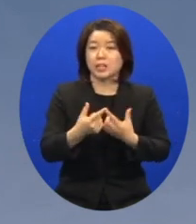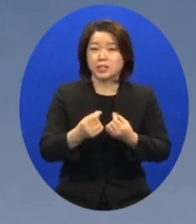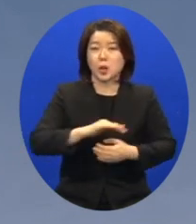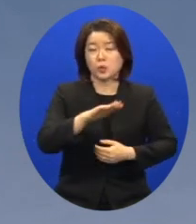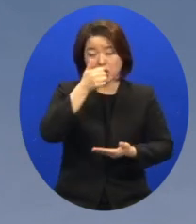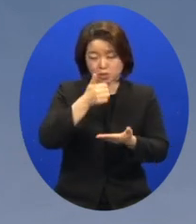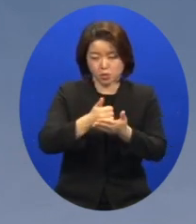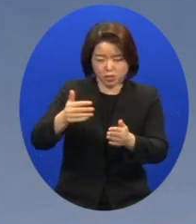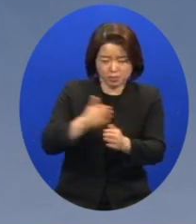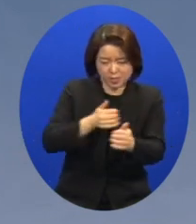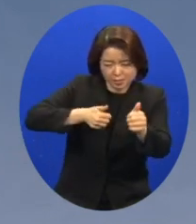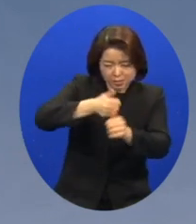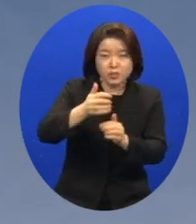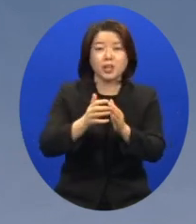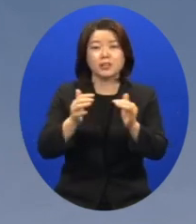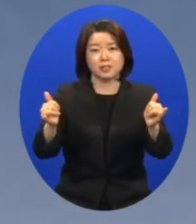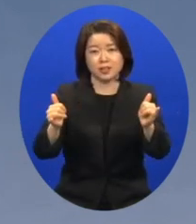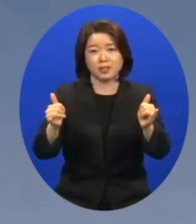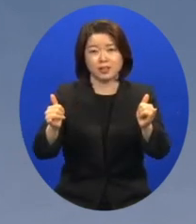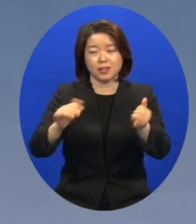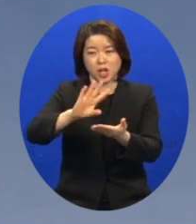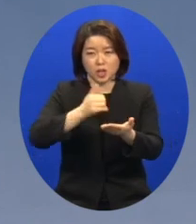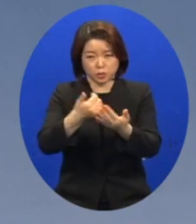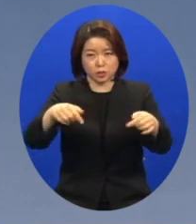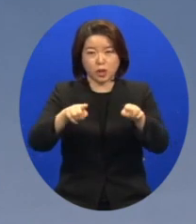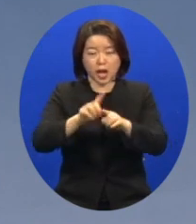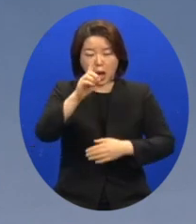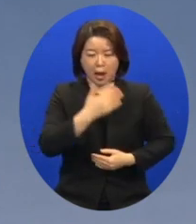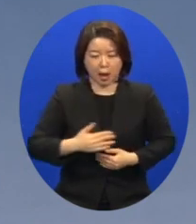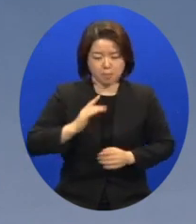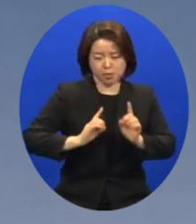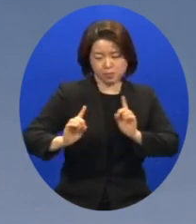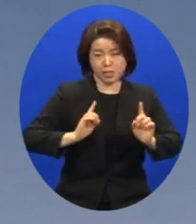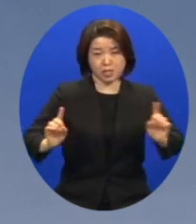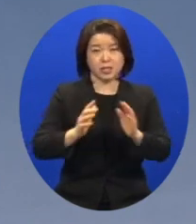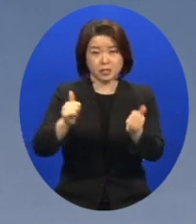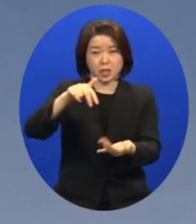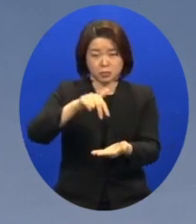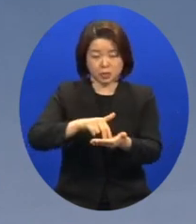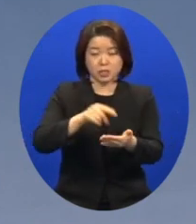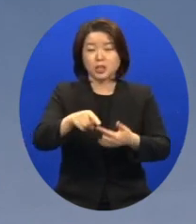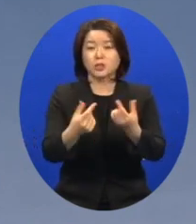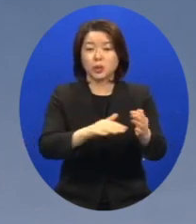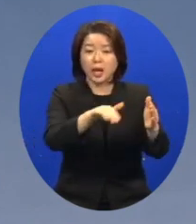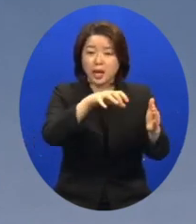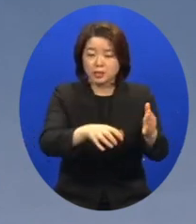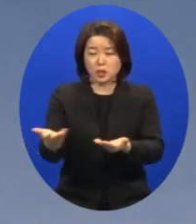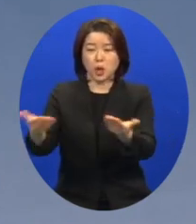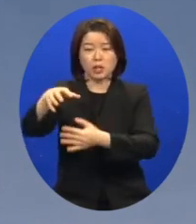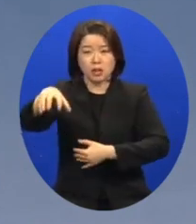죄에서 승리하는 자 그리스도 한 몸된 지체 진 자로써 그렇게 가정에서 일터에서